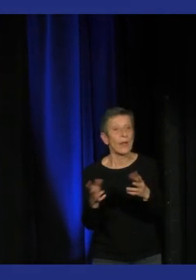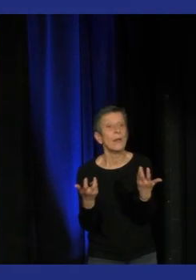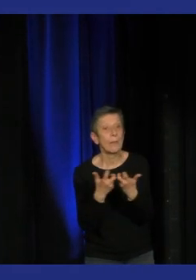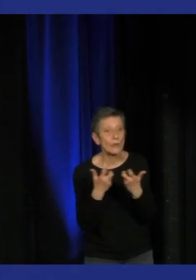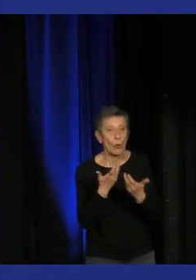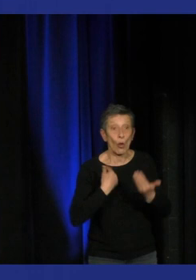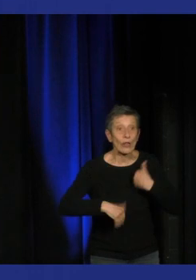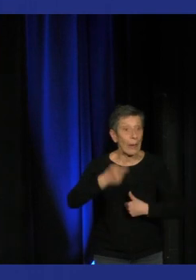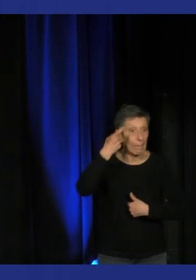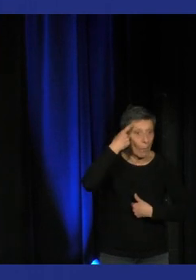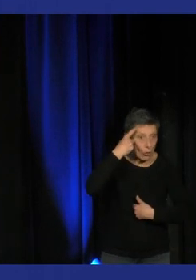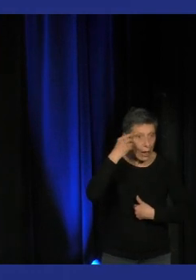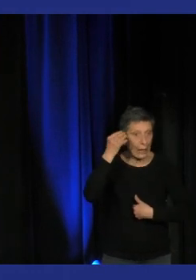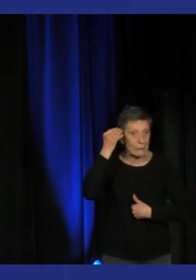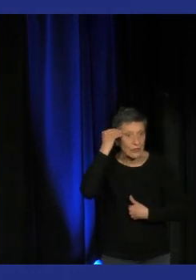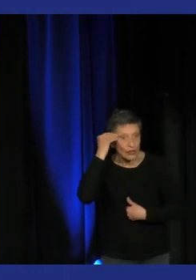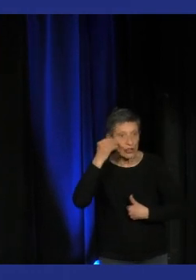handicap physique, le handicap psychique.